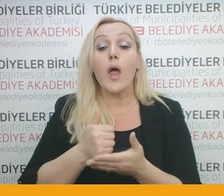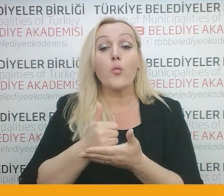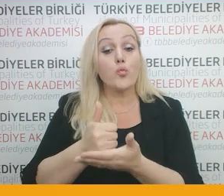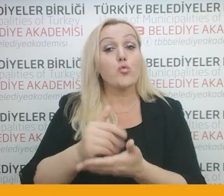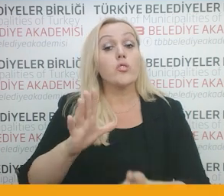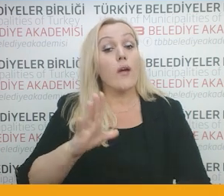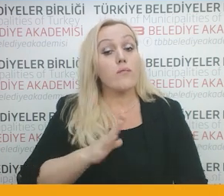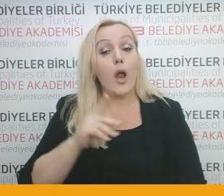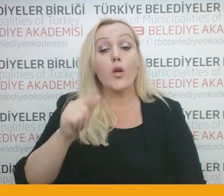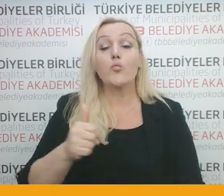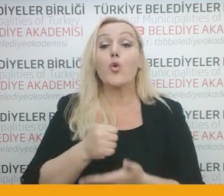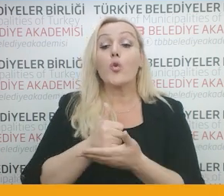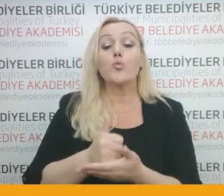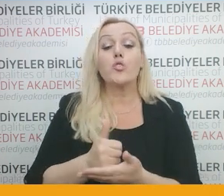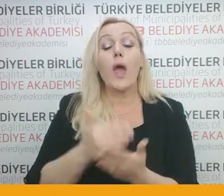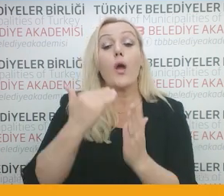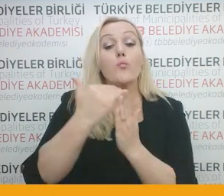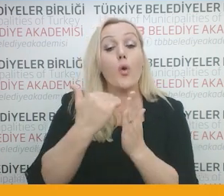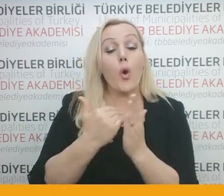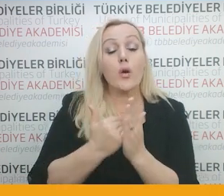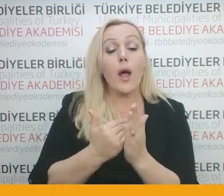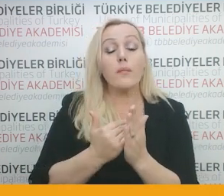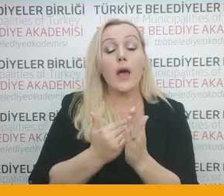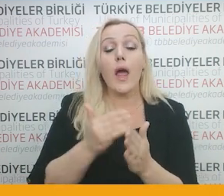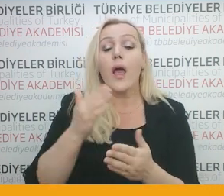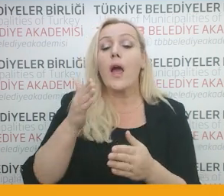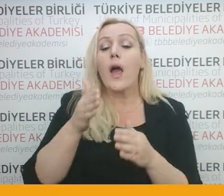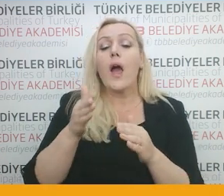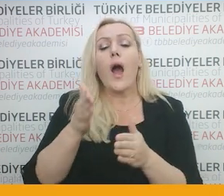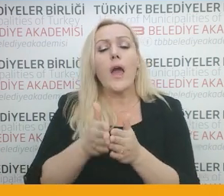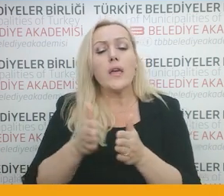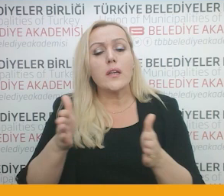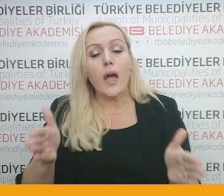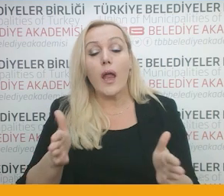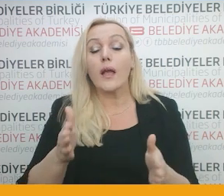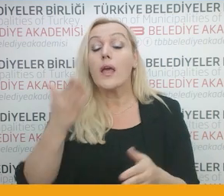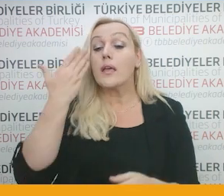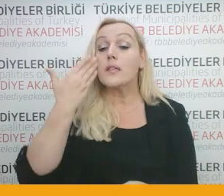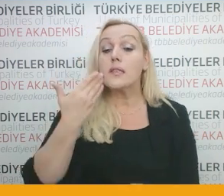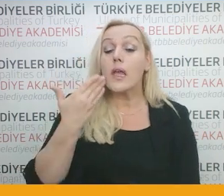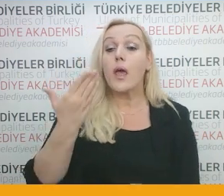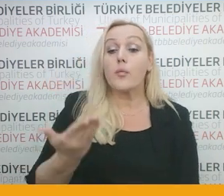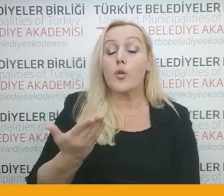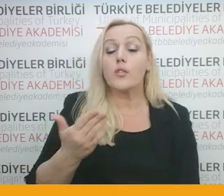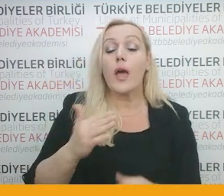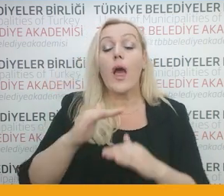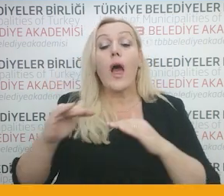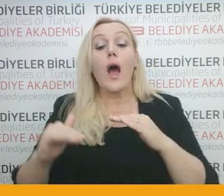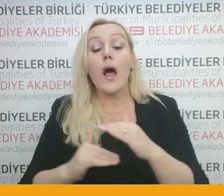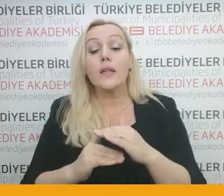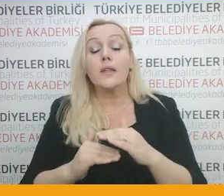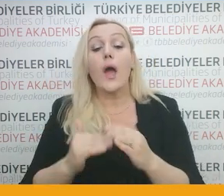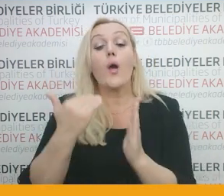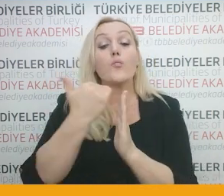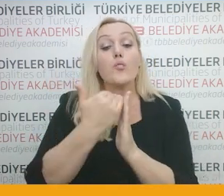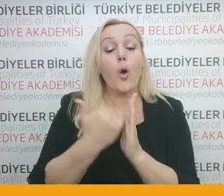bütçeyi programlara bölerek daha sağlıklı bir şekilde ayrı ayrı izleyebiliyoruz. Bu programları da alt programlara ayırarak